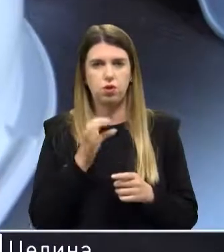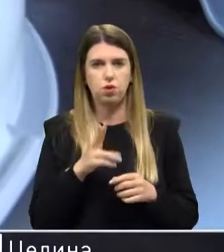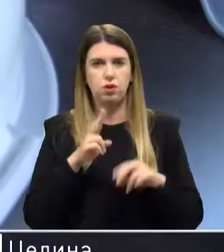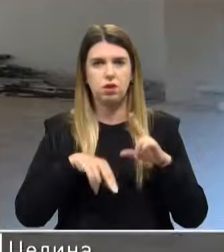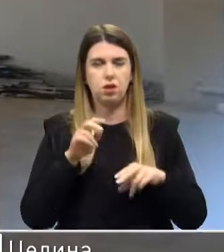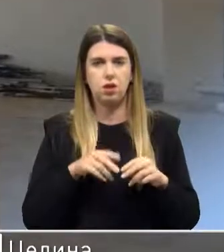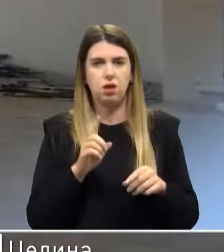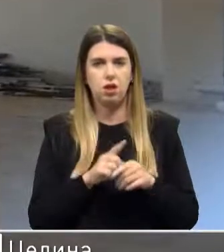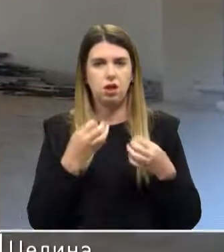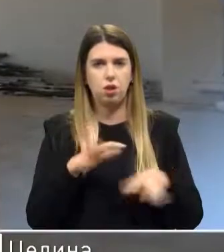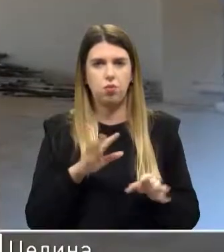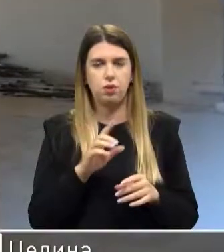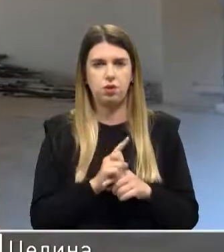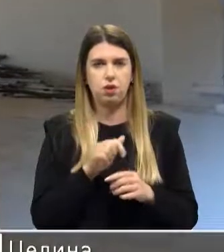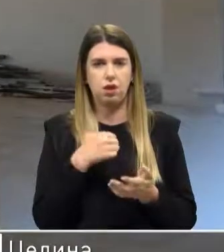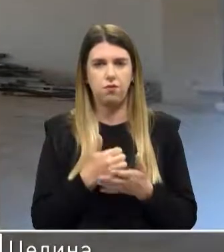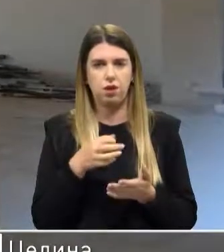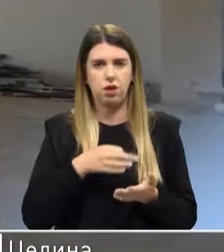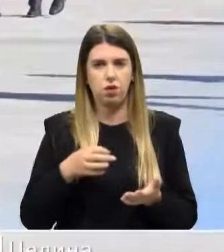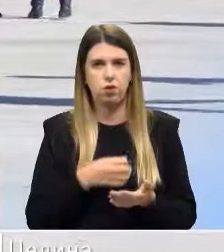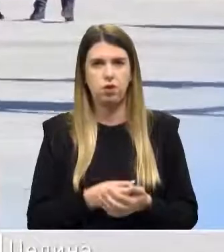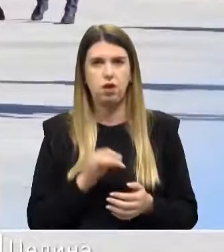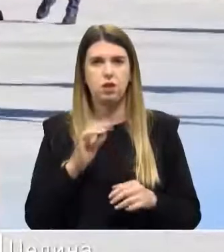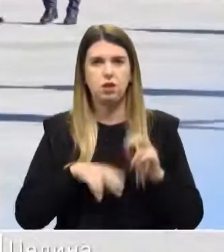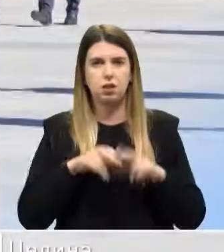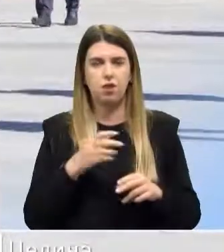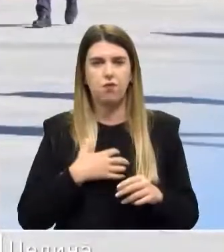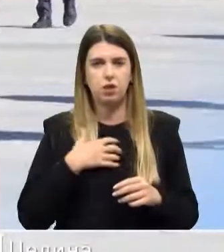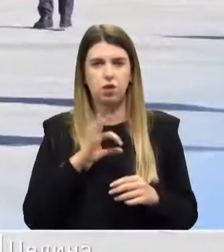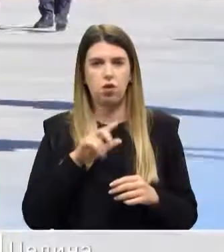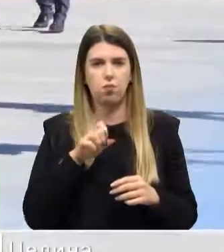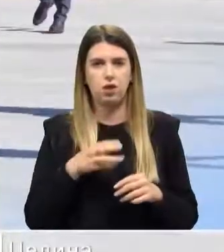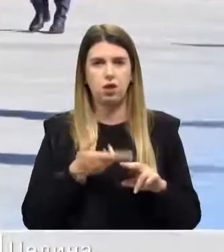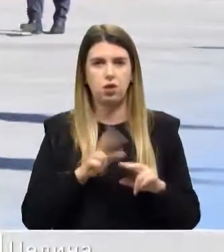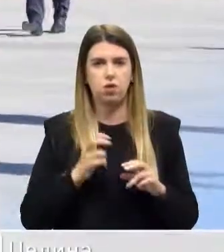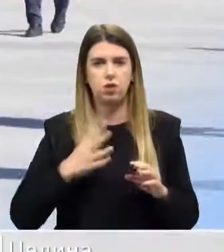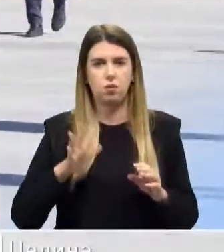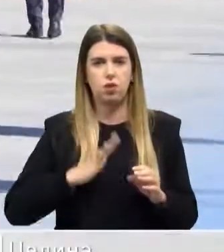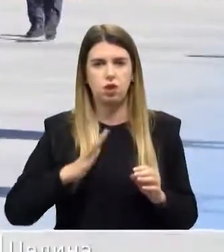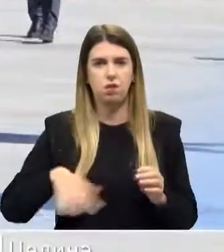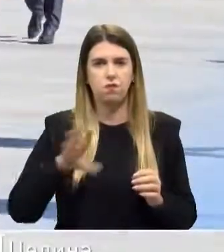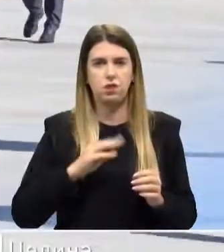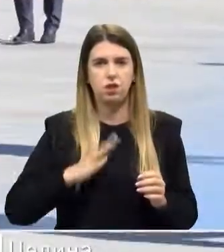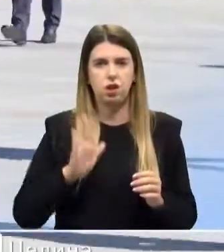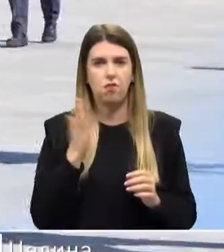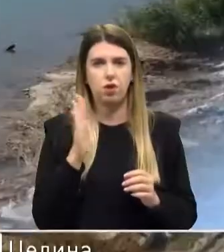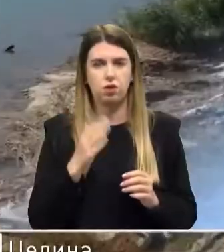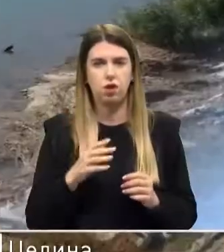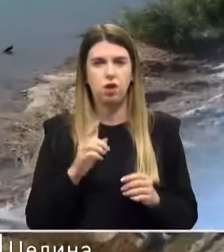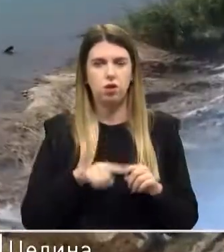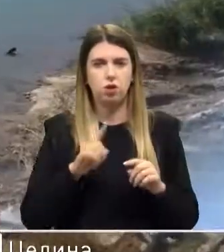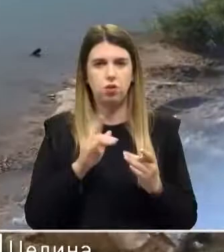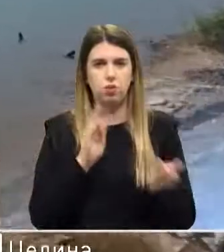строительства недопустим, резюмировал глава региона. Зато строительство важнейшего объекта, который с нетерпением ждали все жители Волгодонска, моста